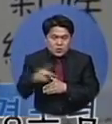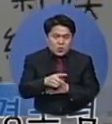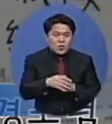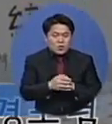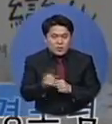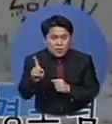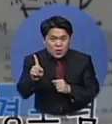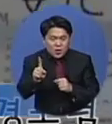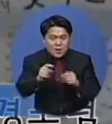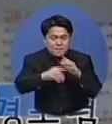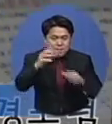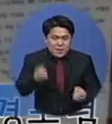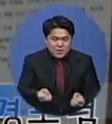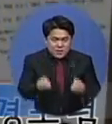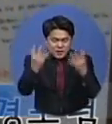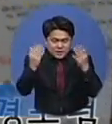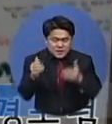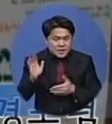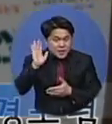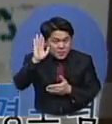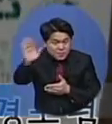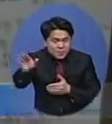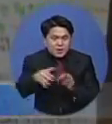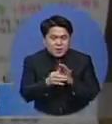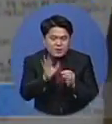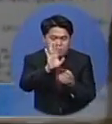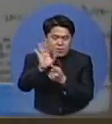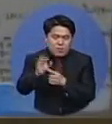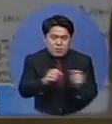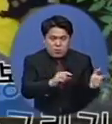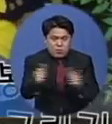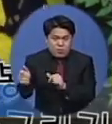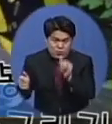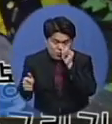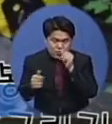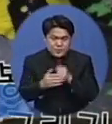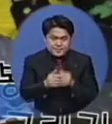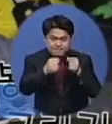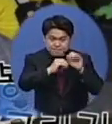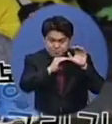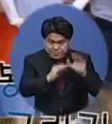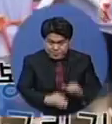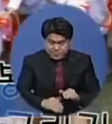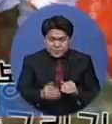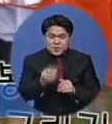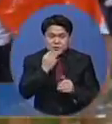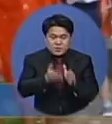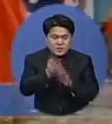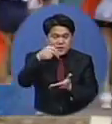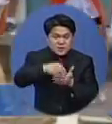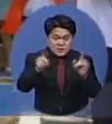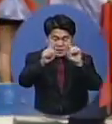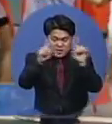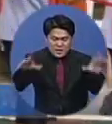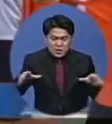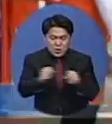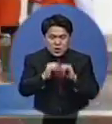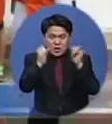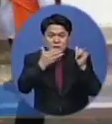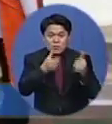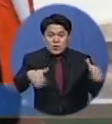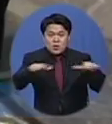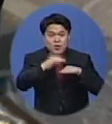벽화봉사, 마을잔치, 진로박람회 등을 하게 됩니다. 자세한 사항은 서울시립대학교